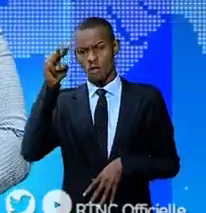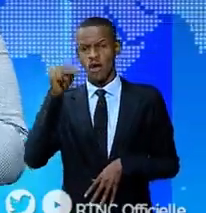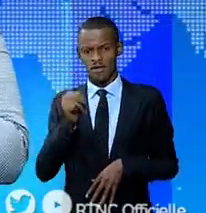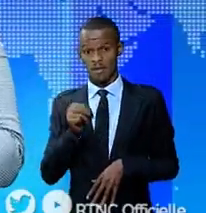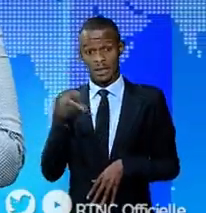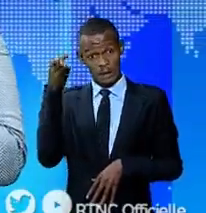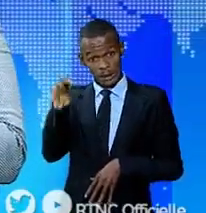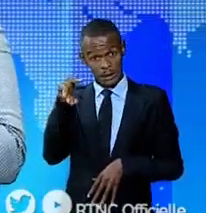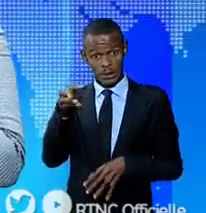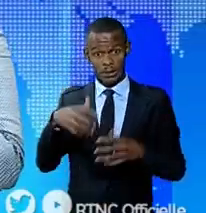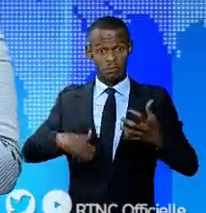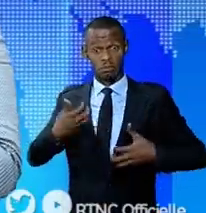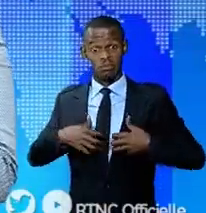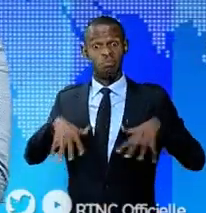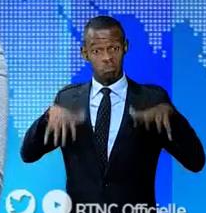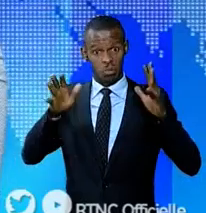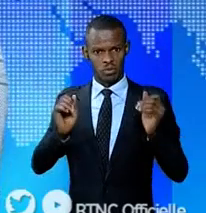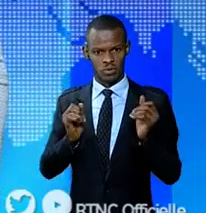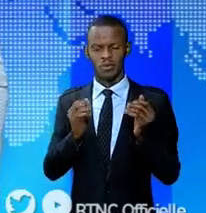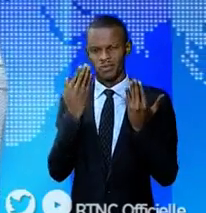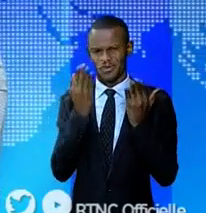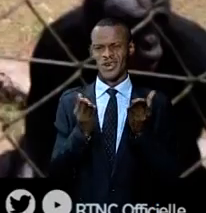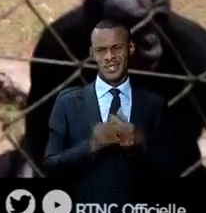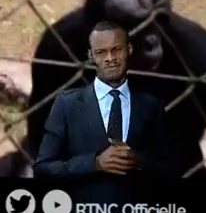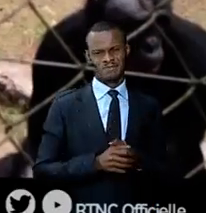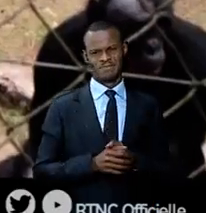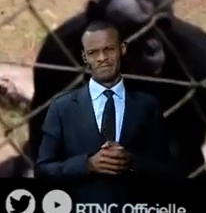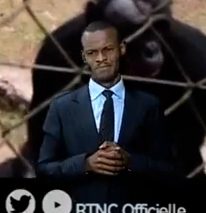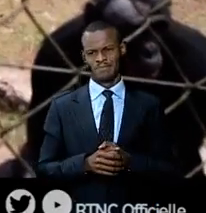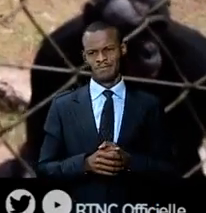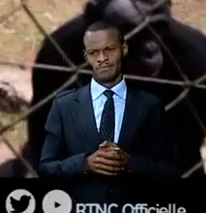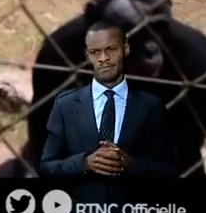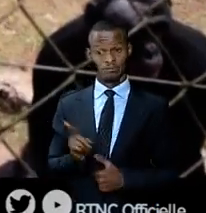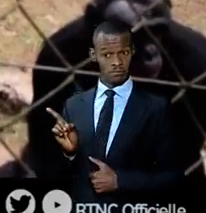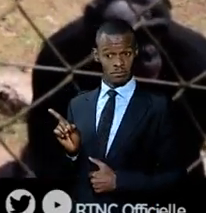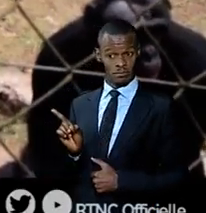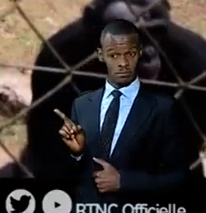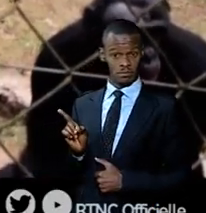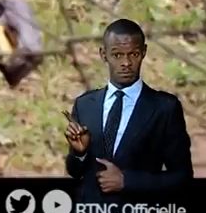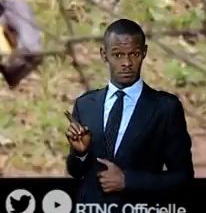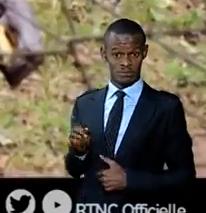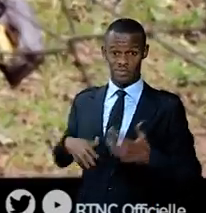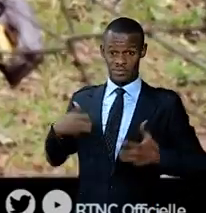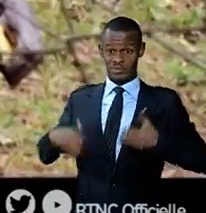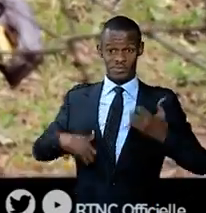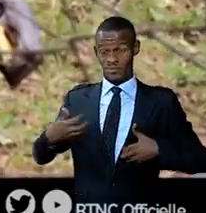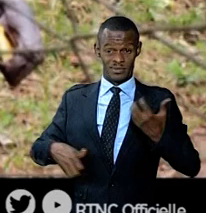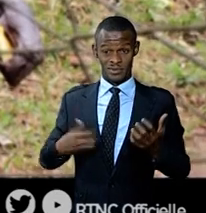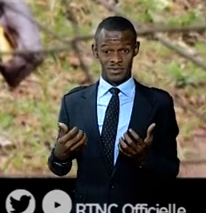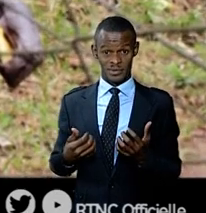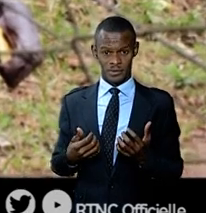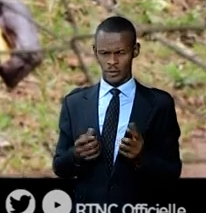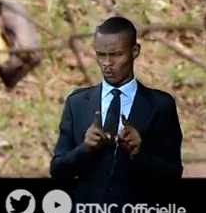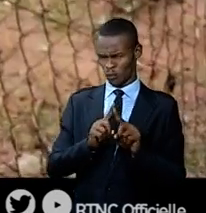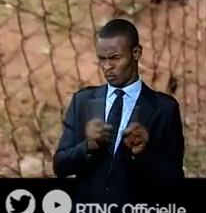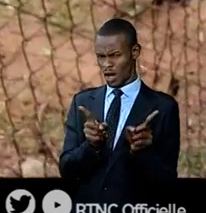bonobo qu'on retrouve qu'en République démocratique du Congo. Regardez. Cette espèce de primate de la famille des hominidés,